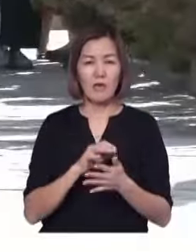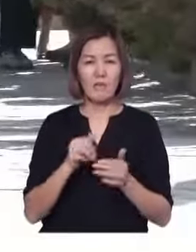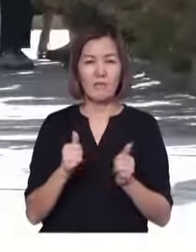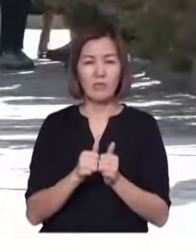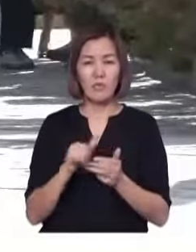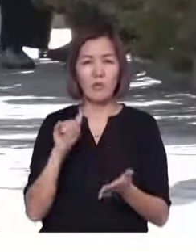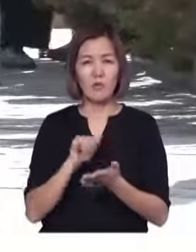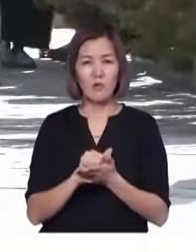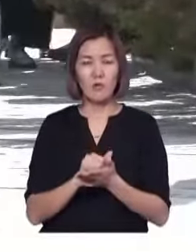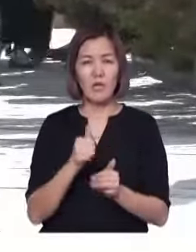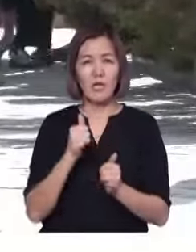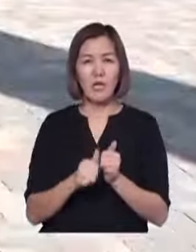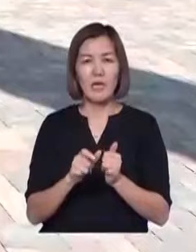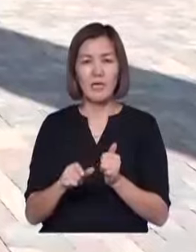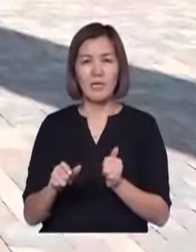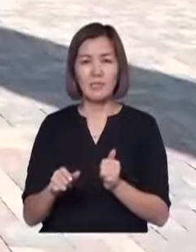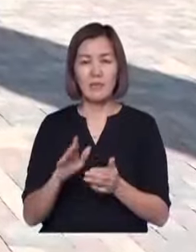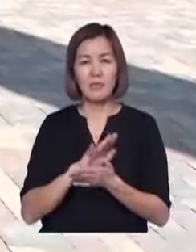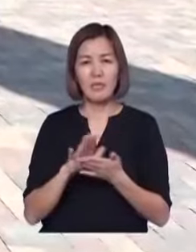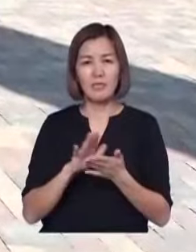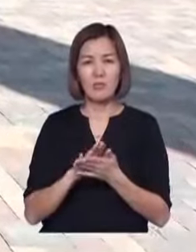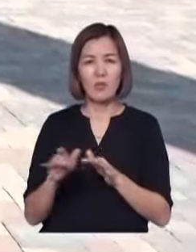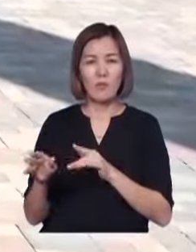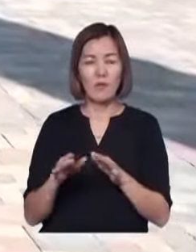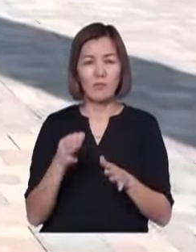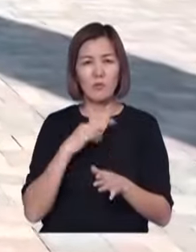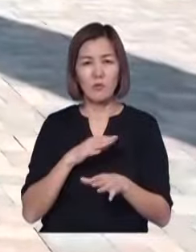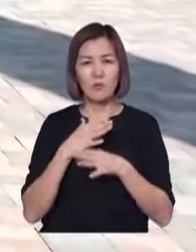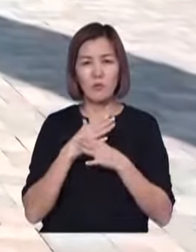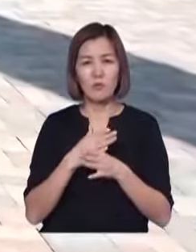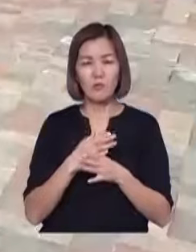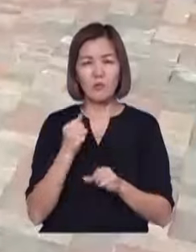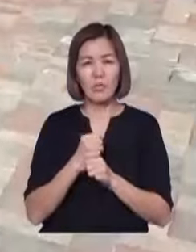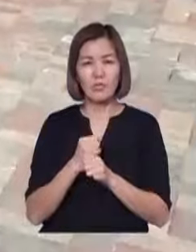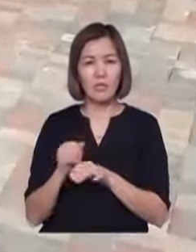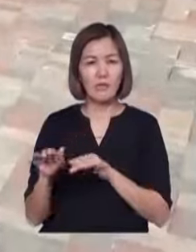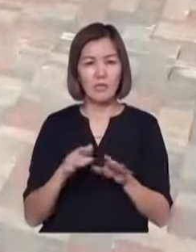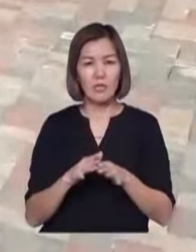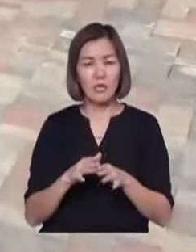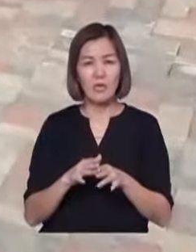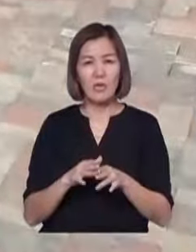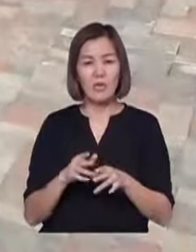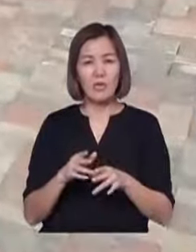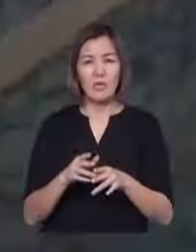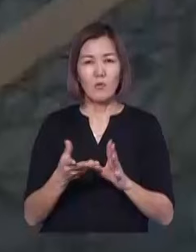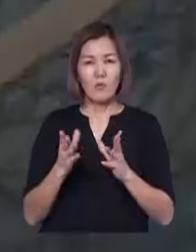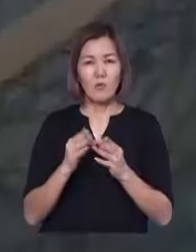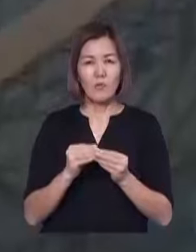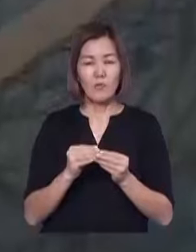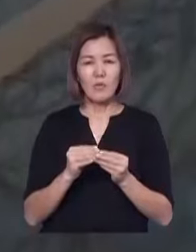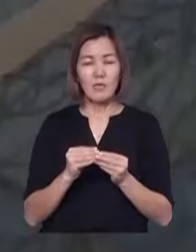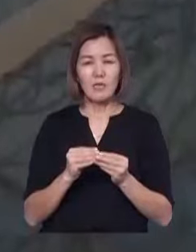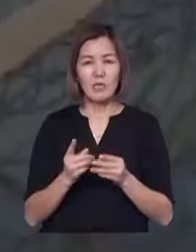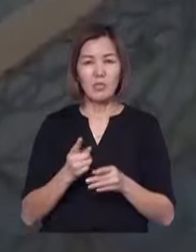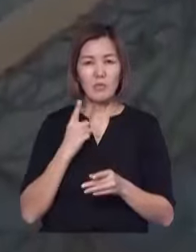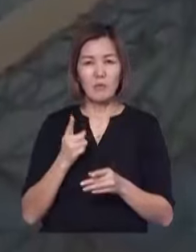маңында қойылды. Бұл әр азамат айналаны таза ұстап акцияға өз үлесін қосу үшін жасалған шара. Оған қоса өңір